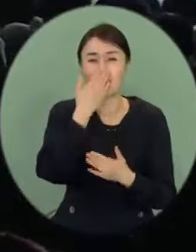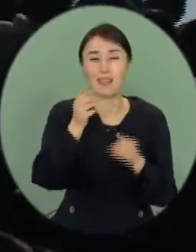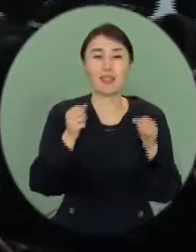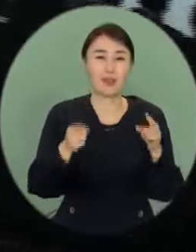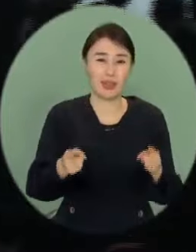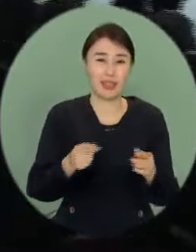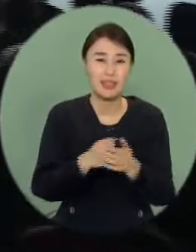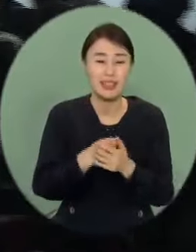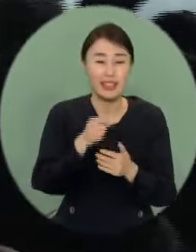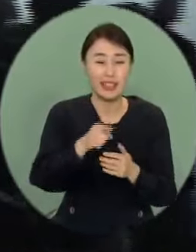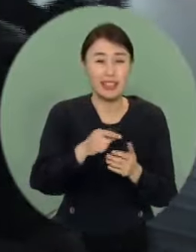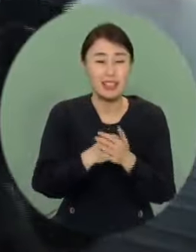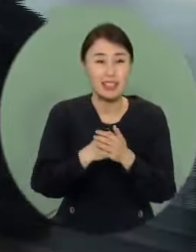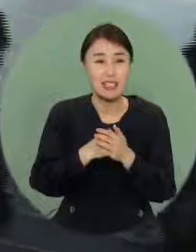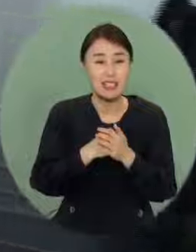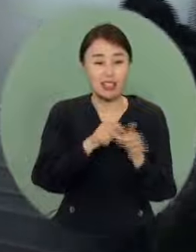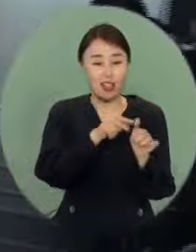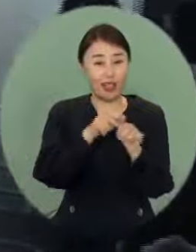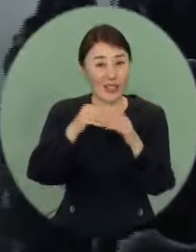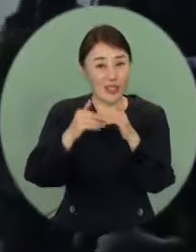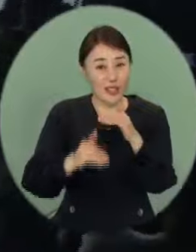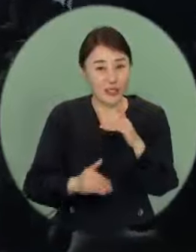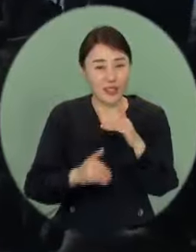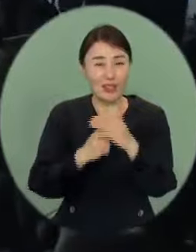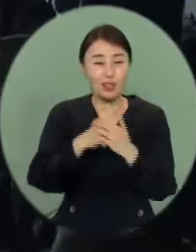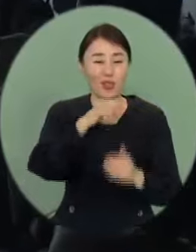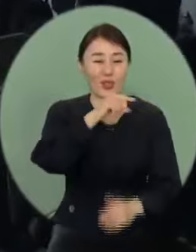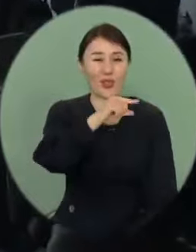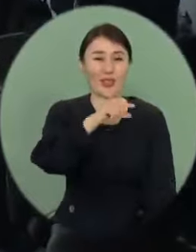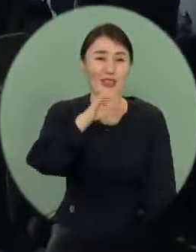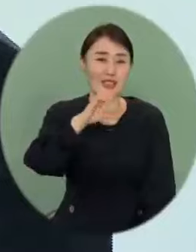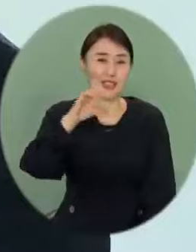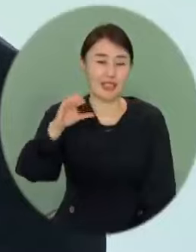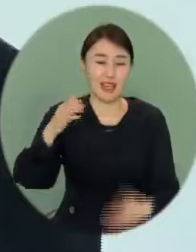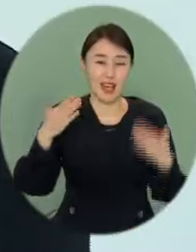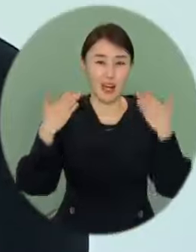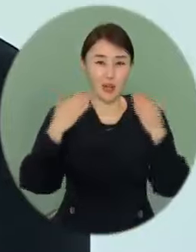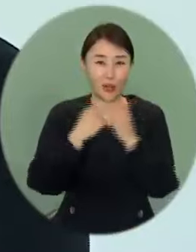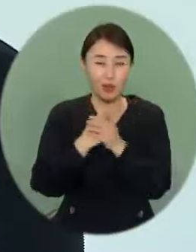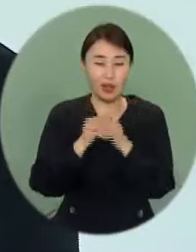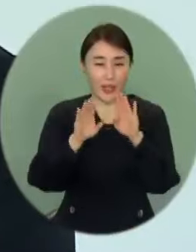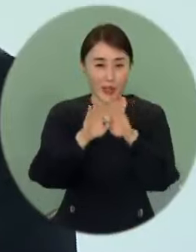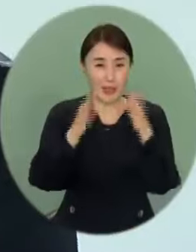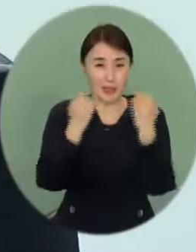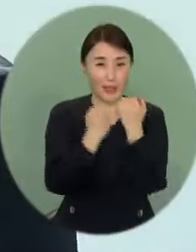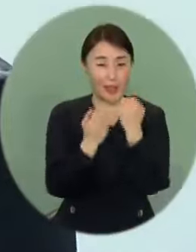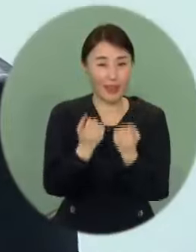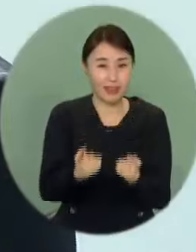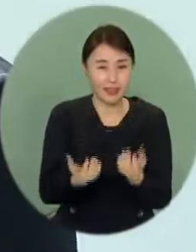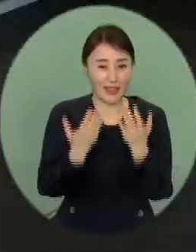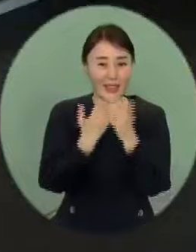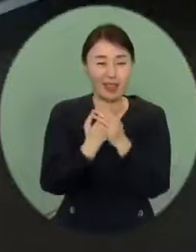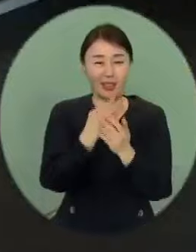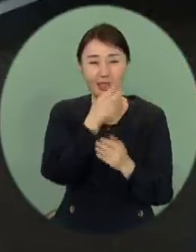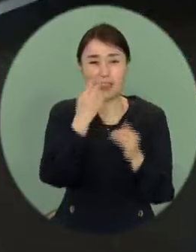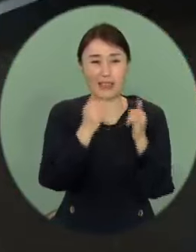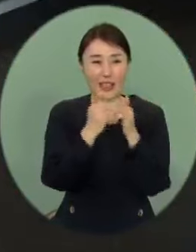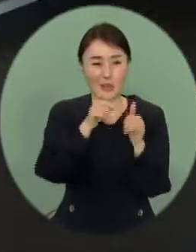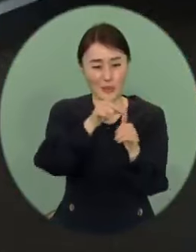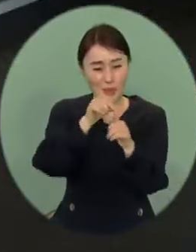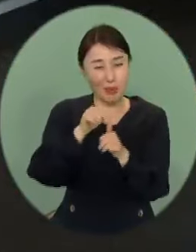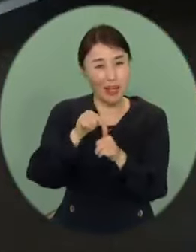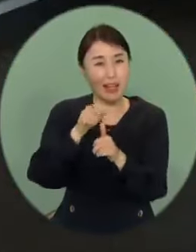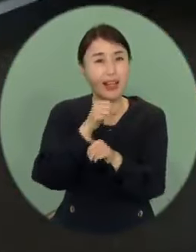주실 콘텐츠 gcc 서교가 입학설명회를 열고 콘텐츠 전문 인재 선발에 나섭니다